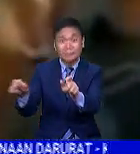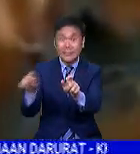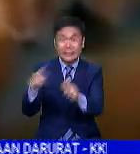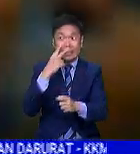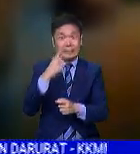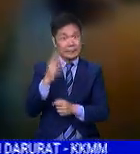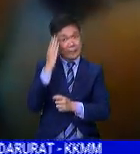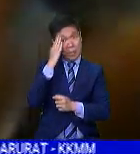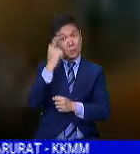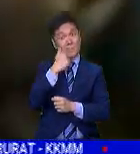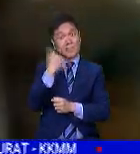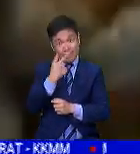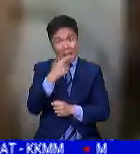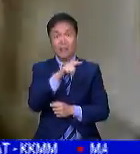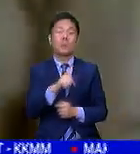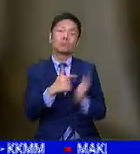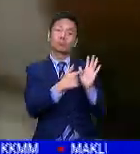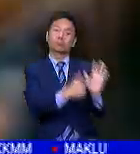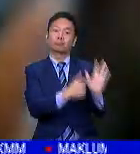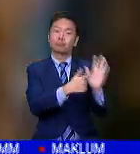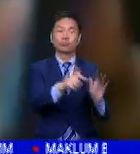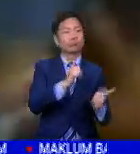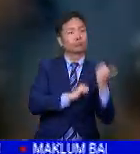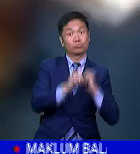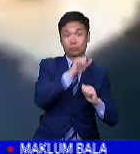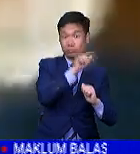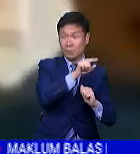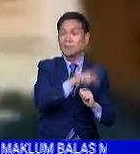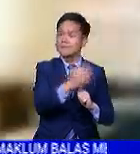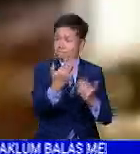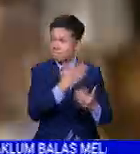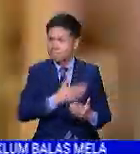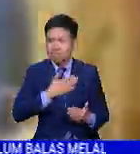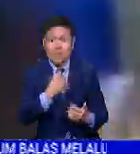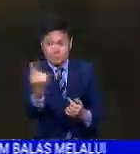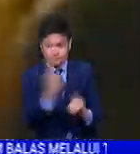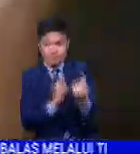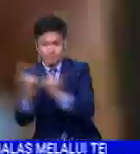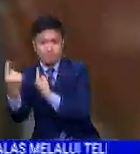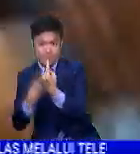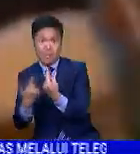mempunyai maklumat berkaitan persembahan itu untuk hadir bagi membantu siasatan